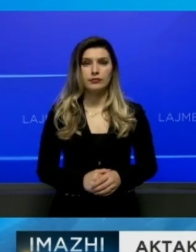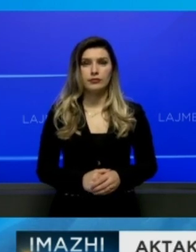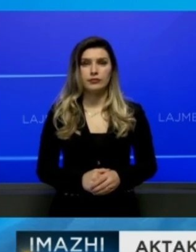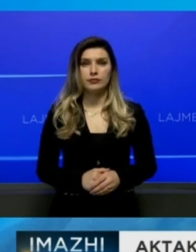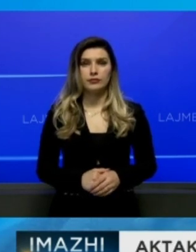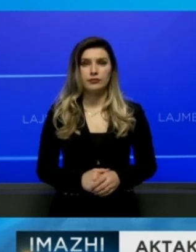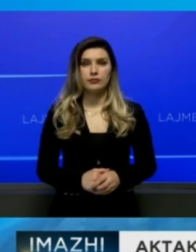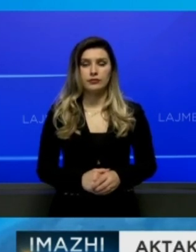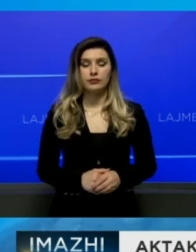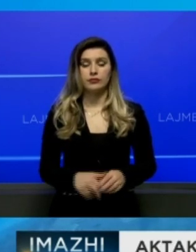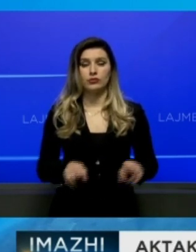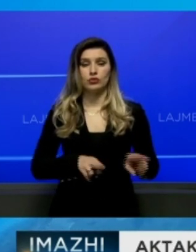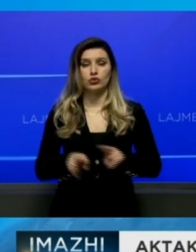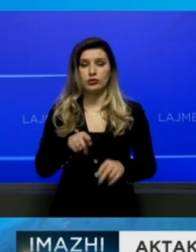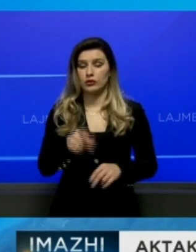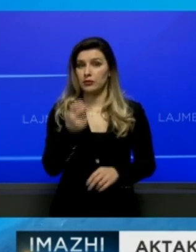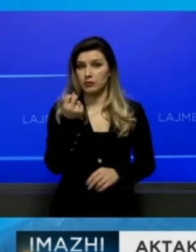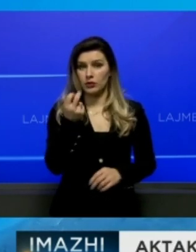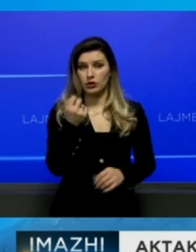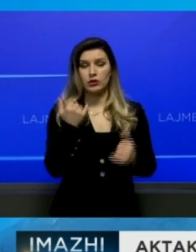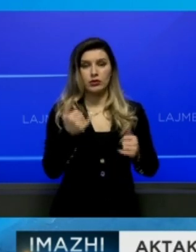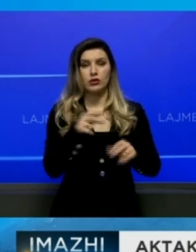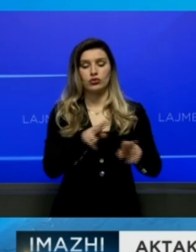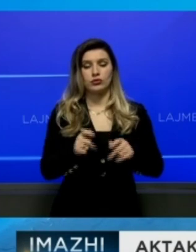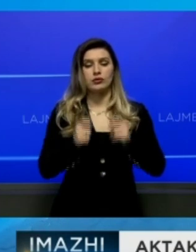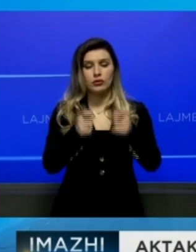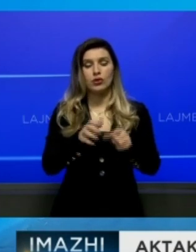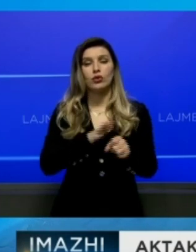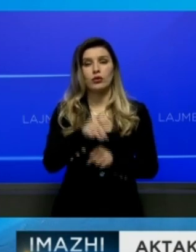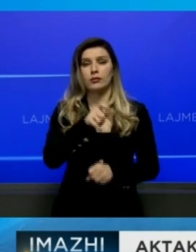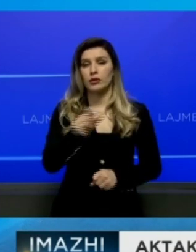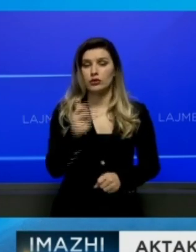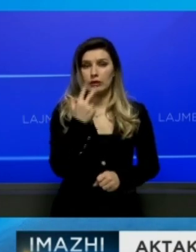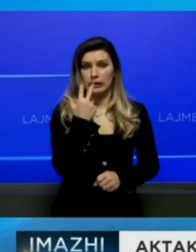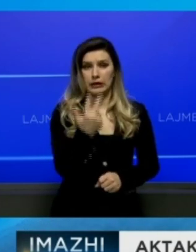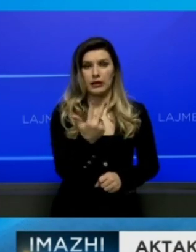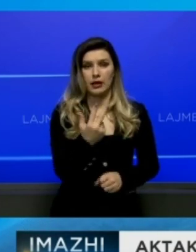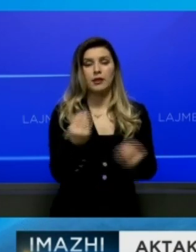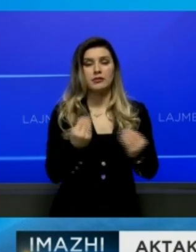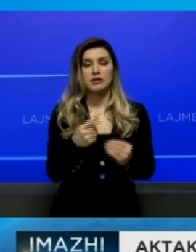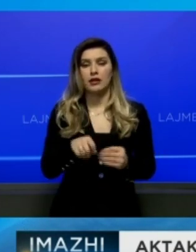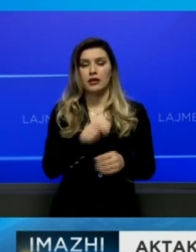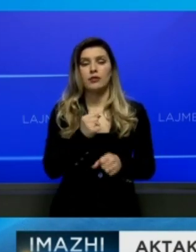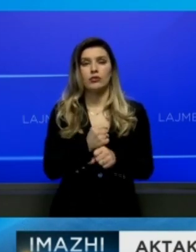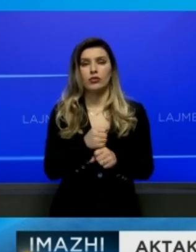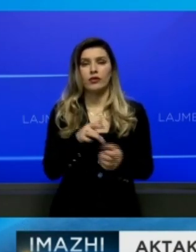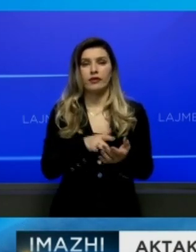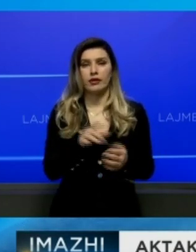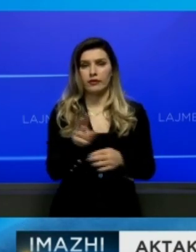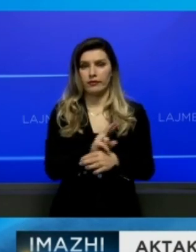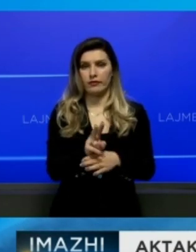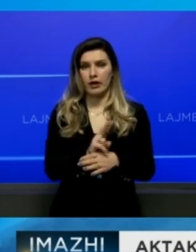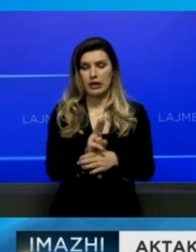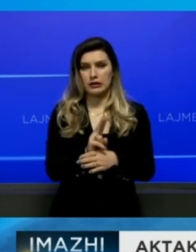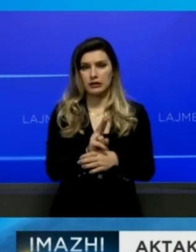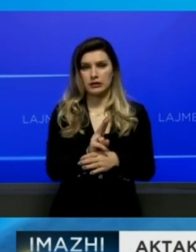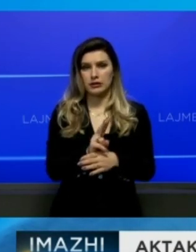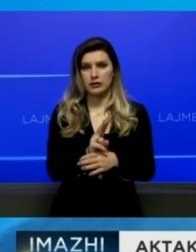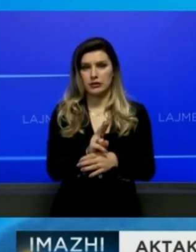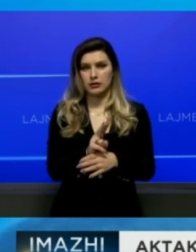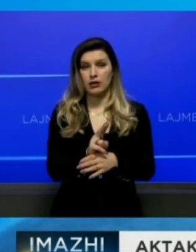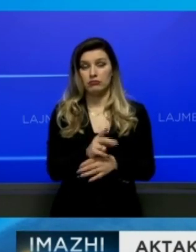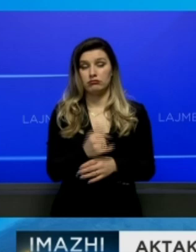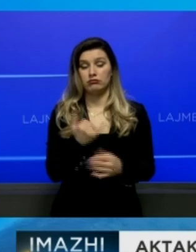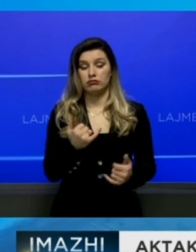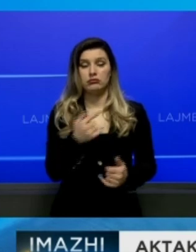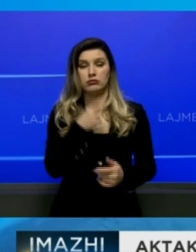E Prokuroria Themelore në Prishtinë ka ngritur akt akuz kundër 3 personave për shkak të keqpërdorimit të pozitës apo autoritetit zyrtar.